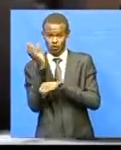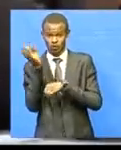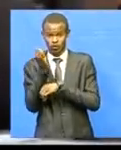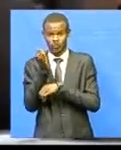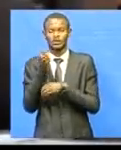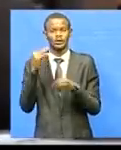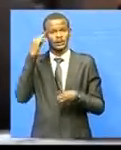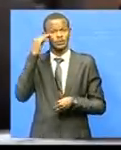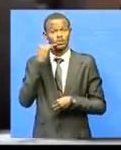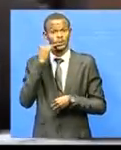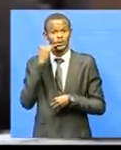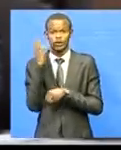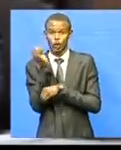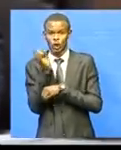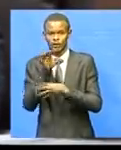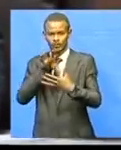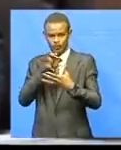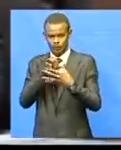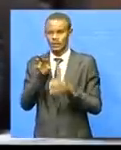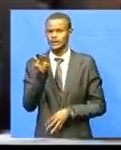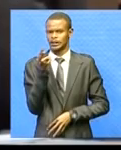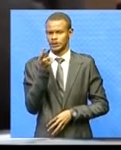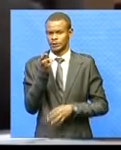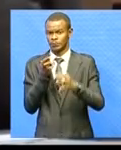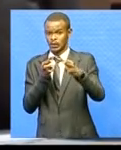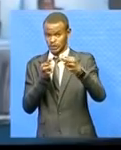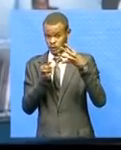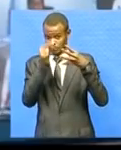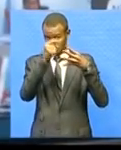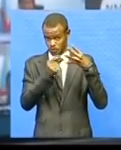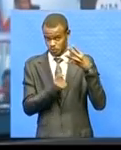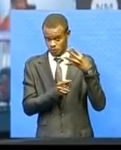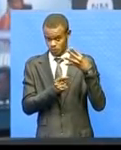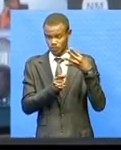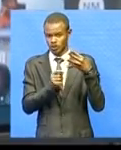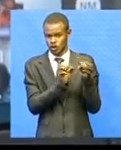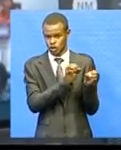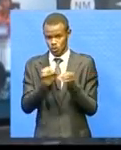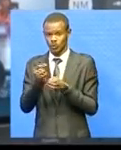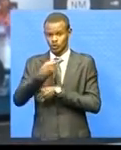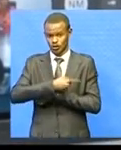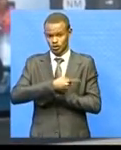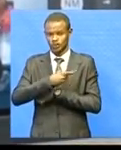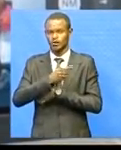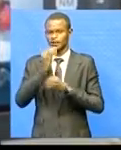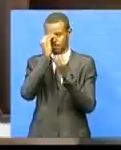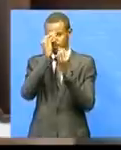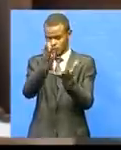par visioconférence. Quatre points étaient inscrits à l'ordre du jour, à savoir